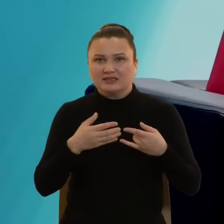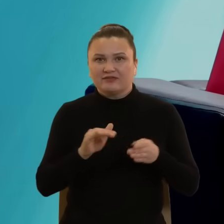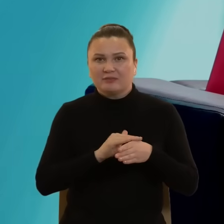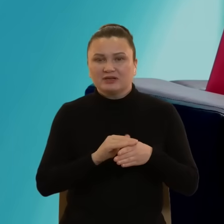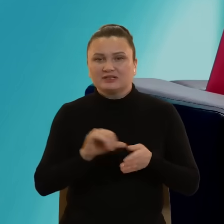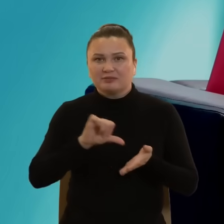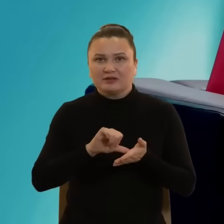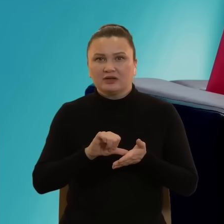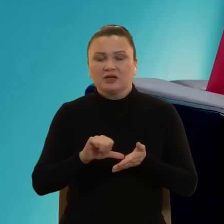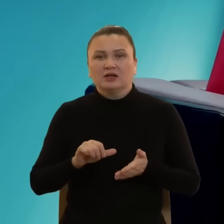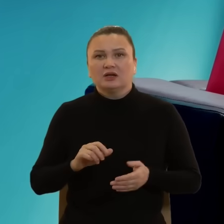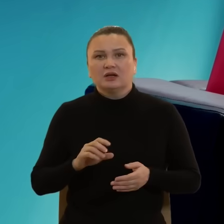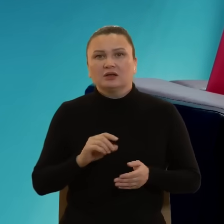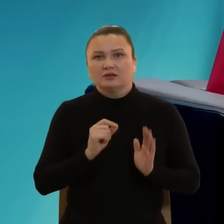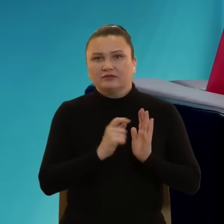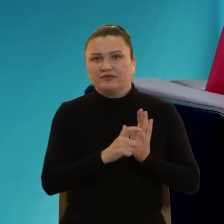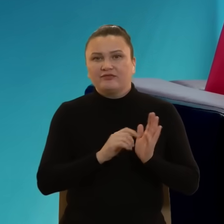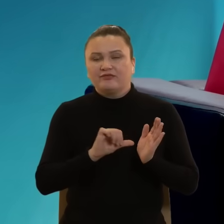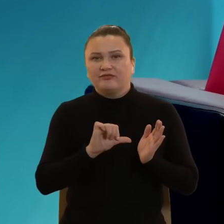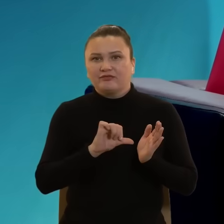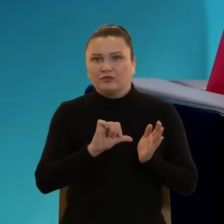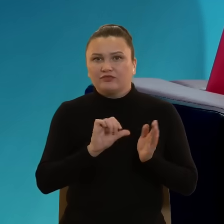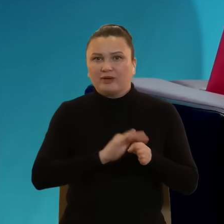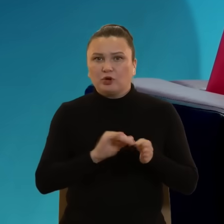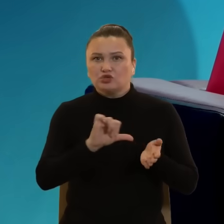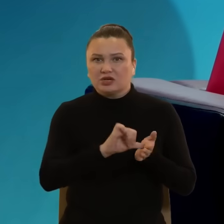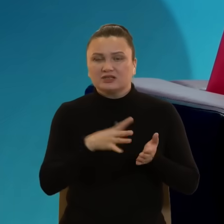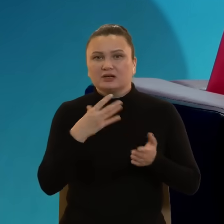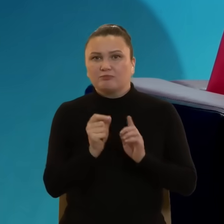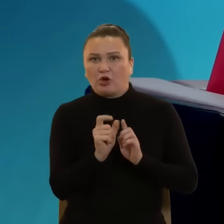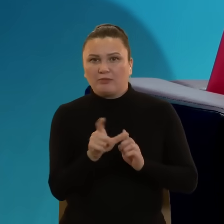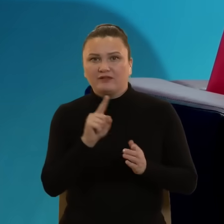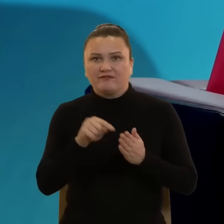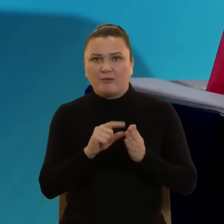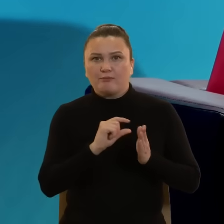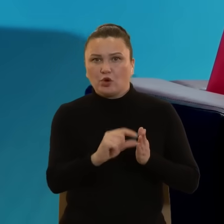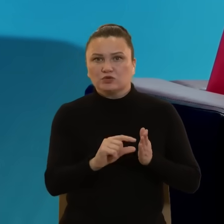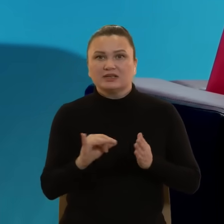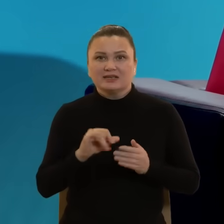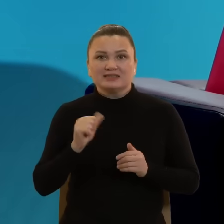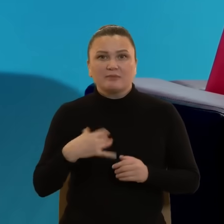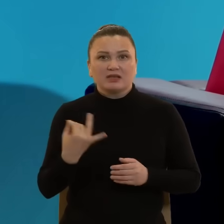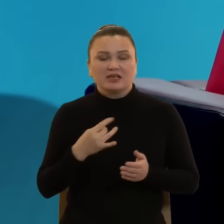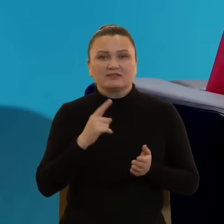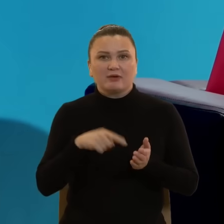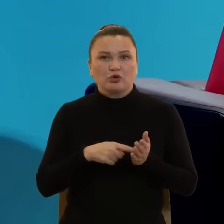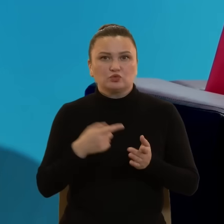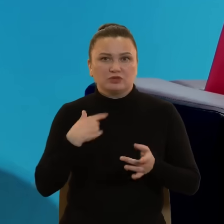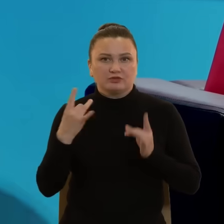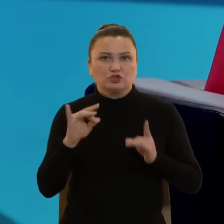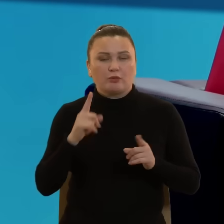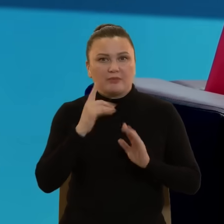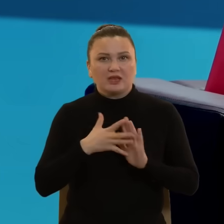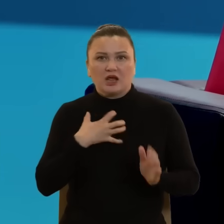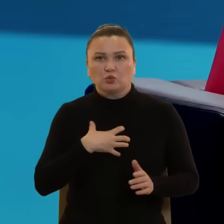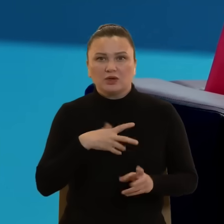фамилией спикера. Хэштег Рачина, пробел, далее свой вопрос. Самые интересные обязательно прозвучат в нашем эфире. И для того, чтобы понять вообще актуальность